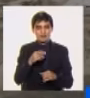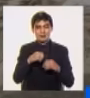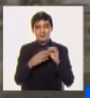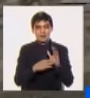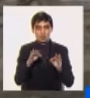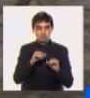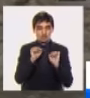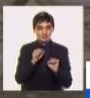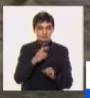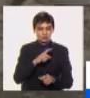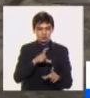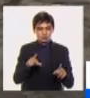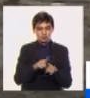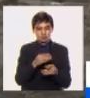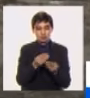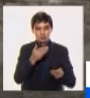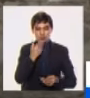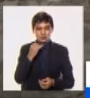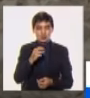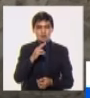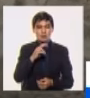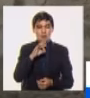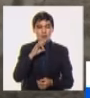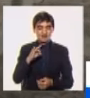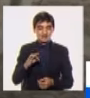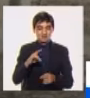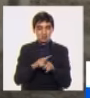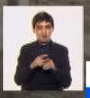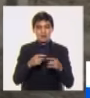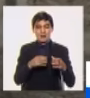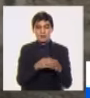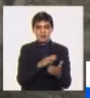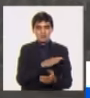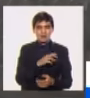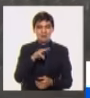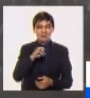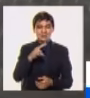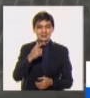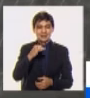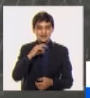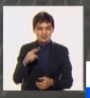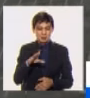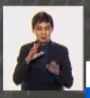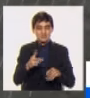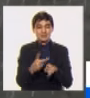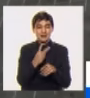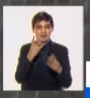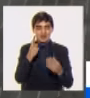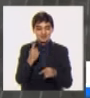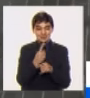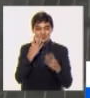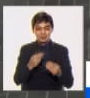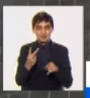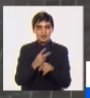по данным компании как всему персоналу на тенге xii дважды в день измеряет температуру и при